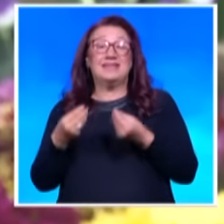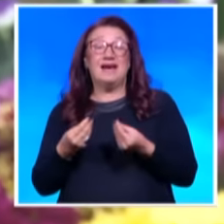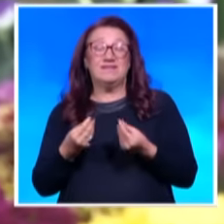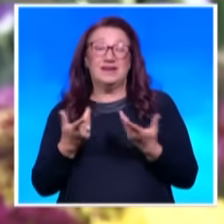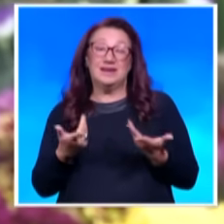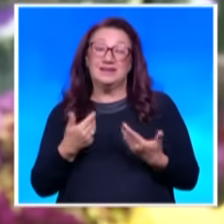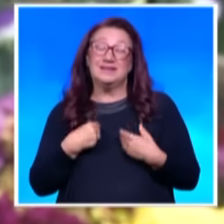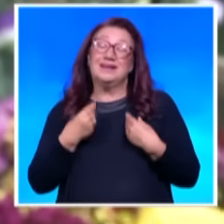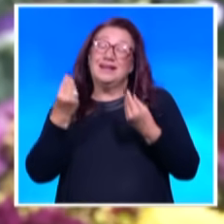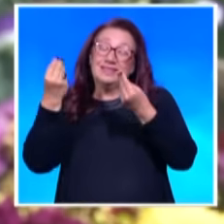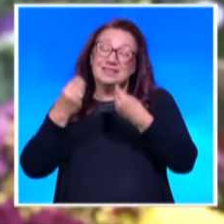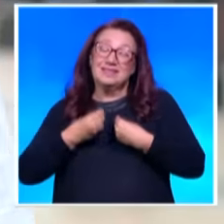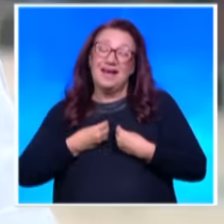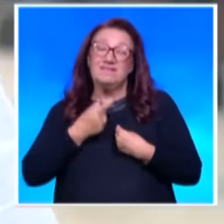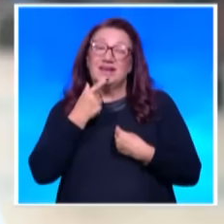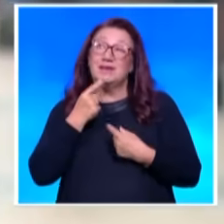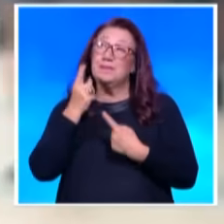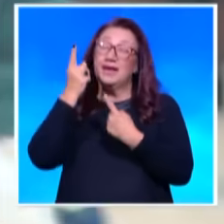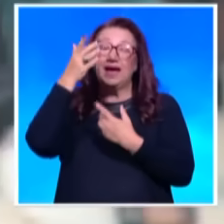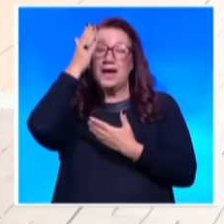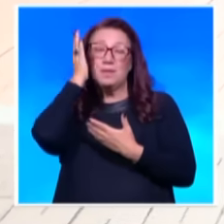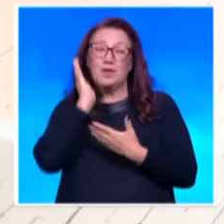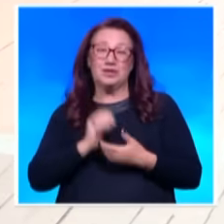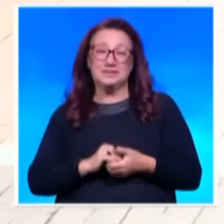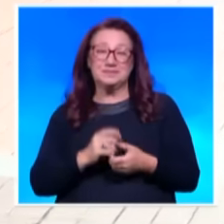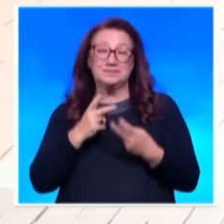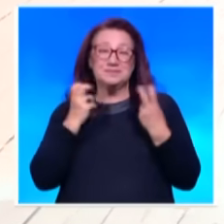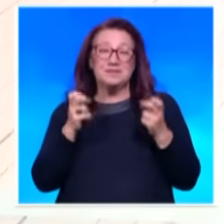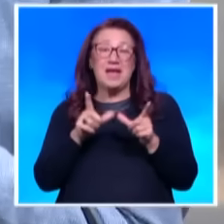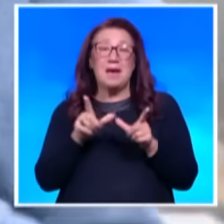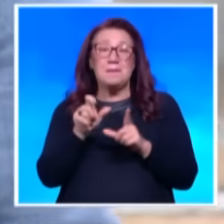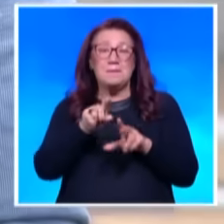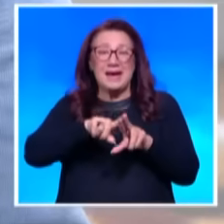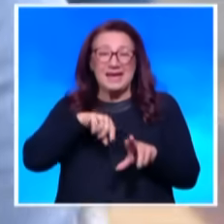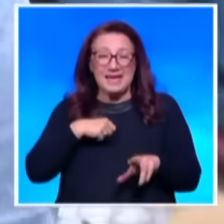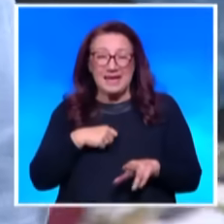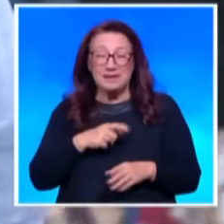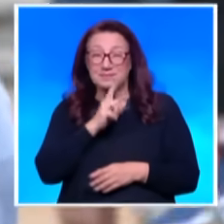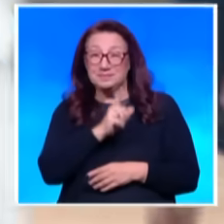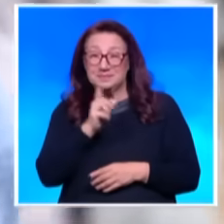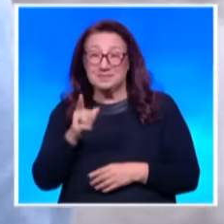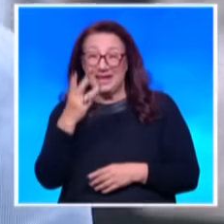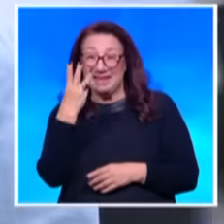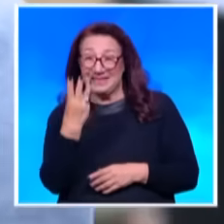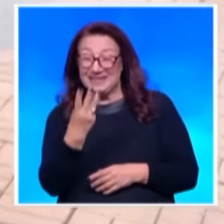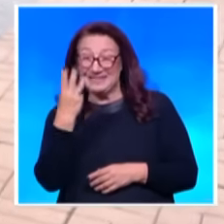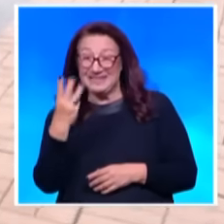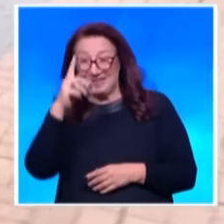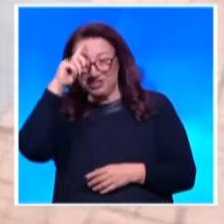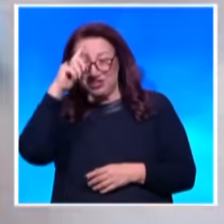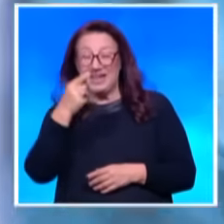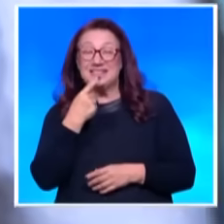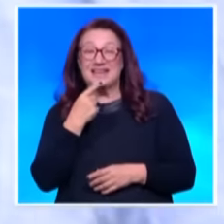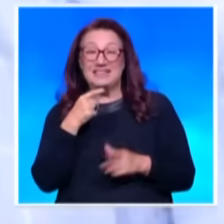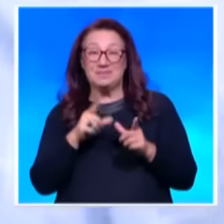съм на Богородица кръстена. Да повторим. Мария! Всяка 33-та жена в България Мария! Е Мария. Вие как се